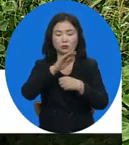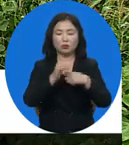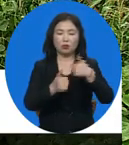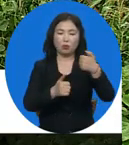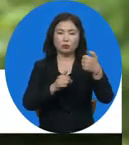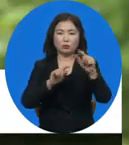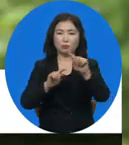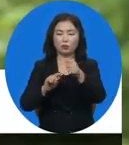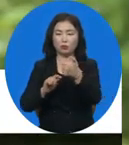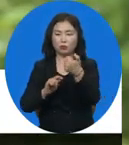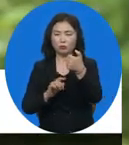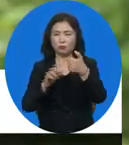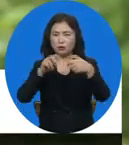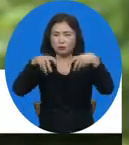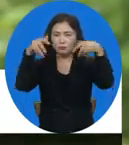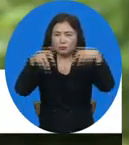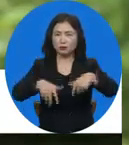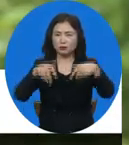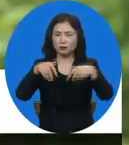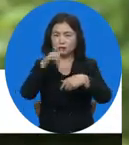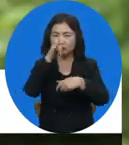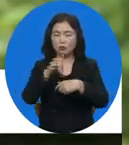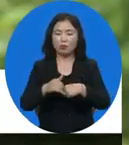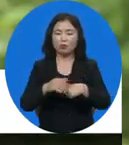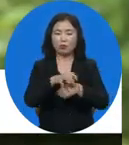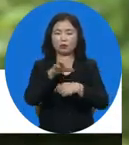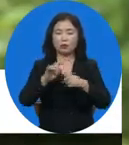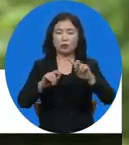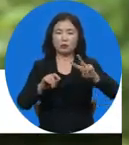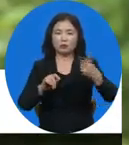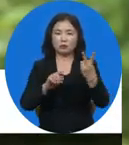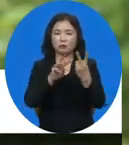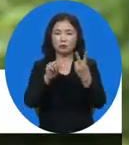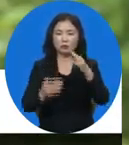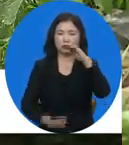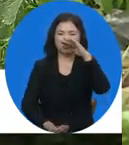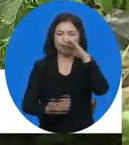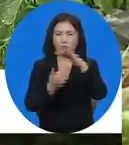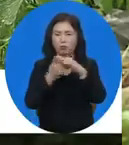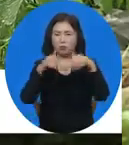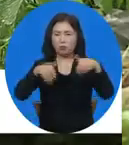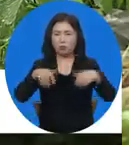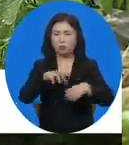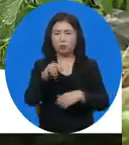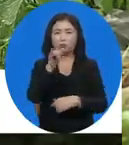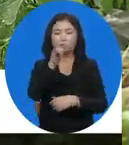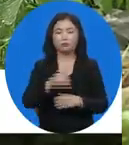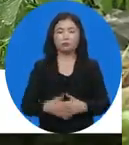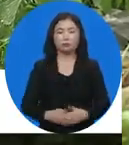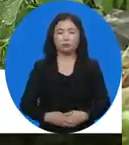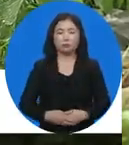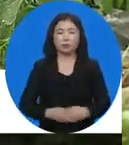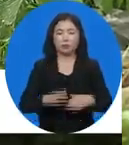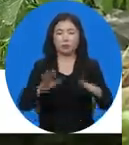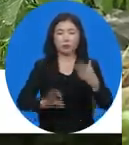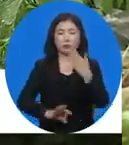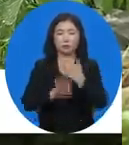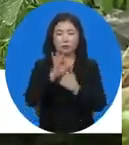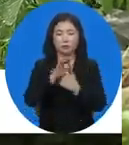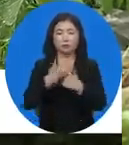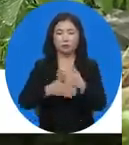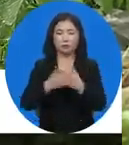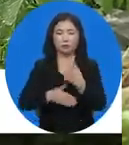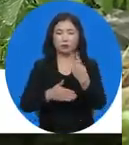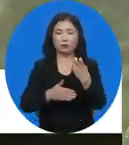150mm 의 많은 비가 내리겠고 곳에 따라 200mm 가 넘는 비가 쏟아지는 곳도 있겠습니다 오늘 아침기온은